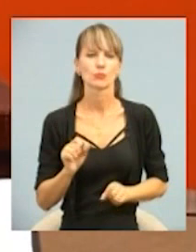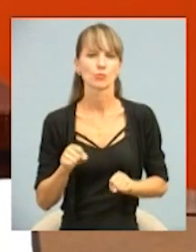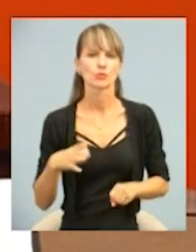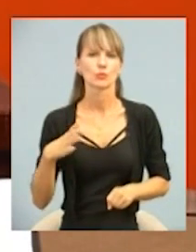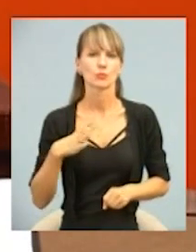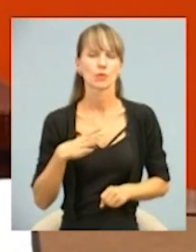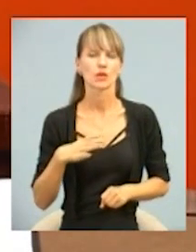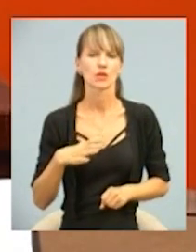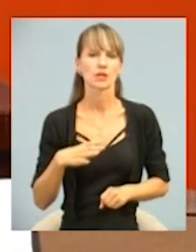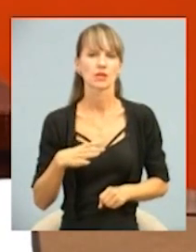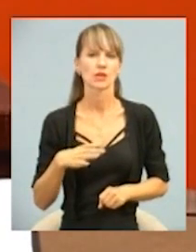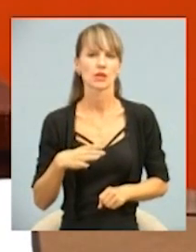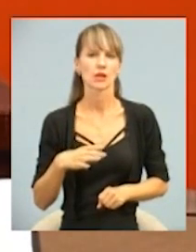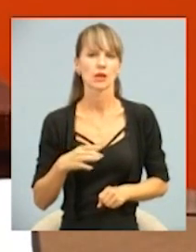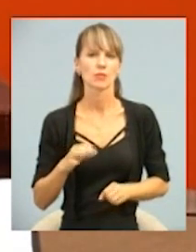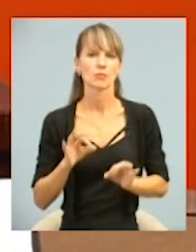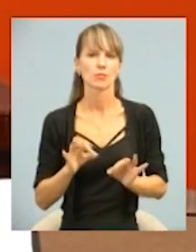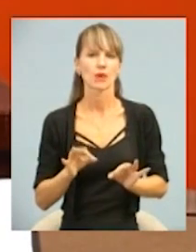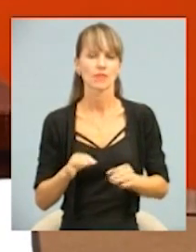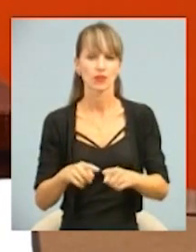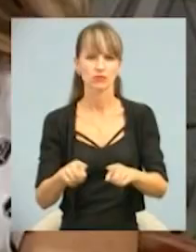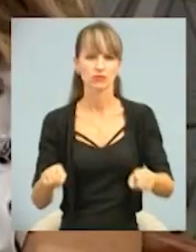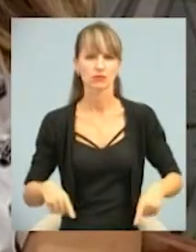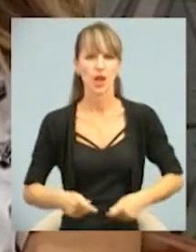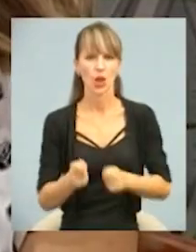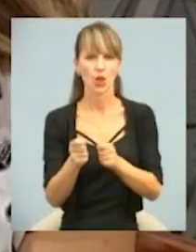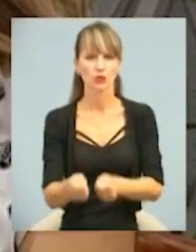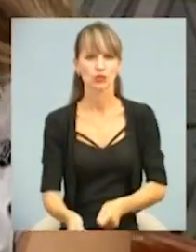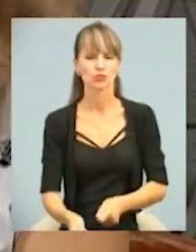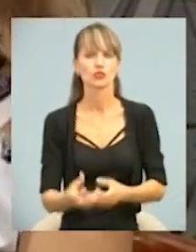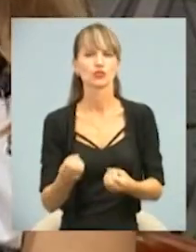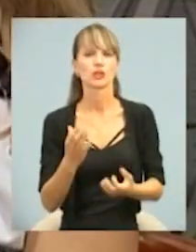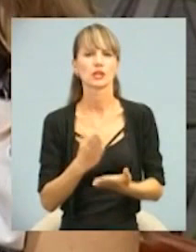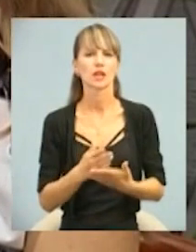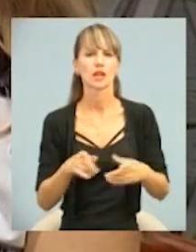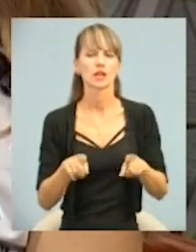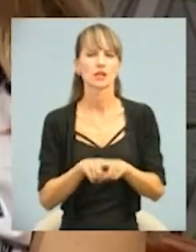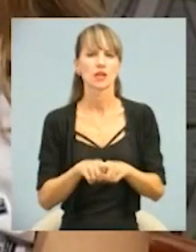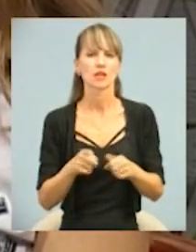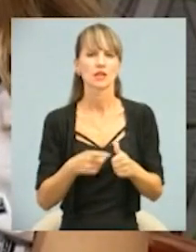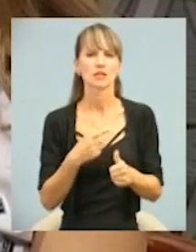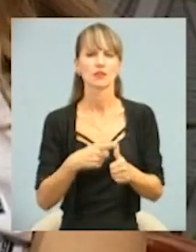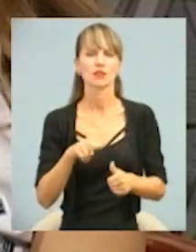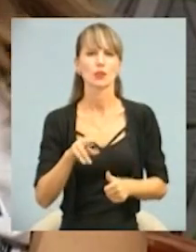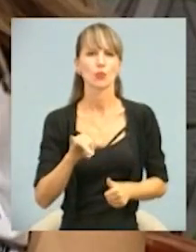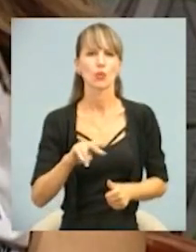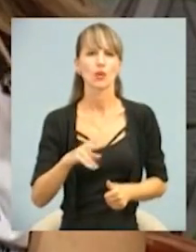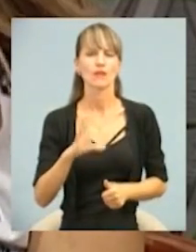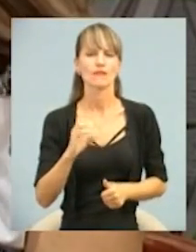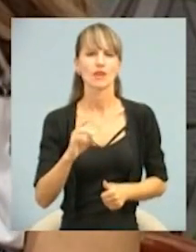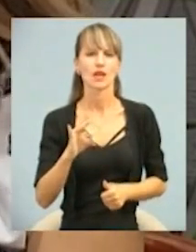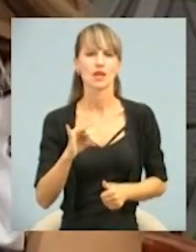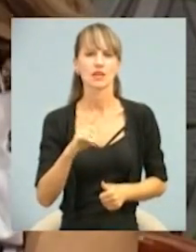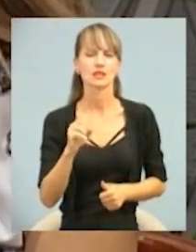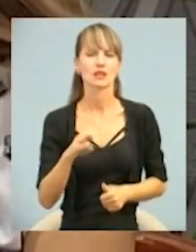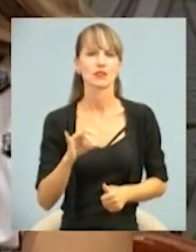можна куди було ложити їх. Так, а ще є такі штуки, називаються вони пульверизатори. Відомо тобі, що це